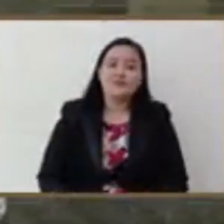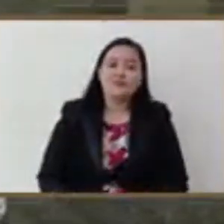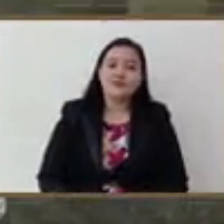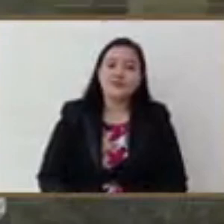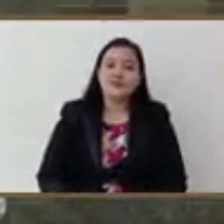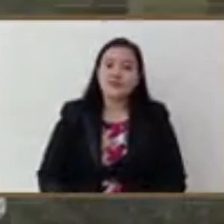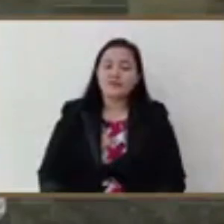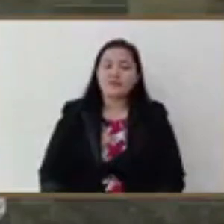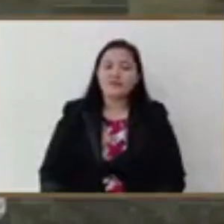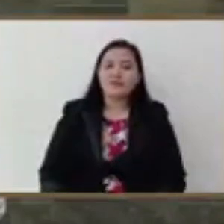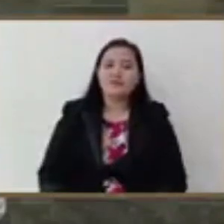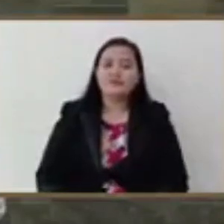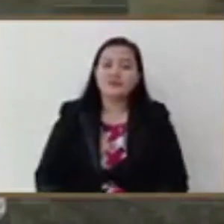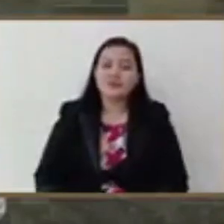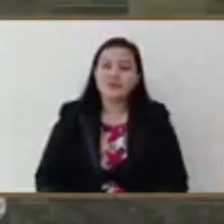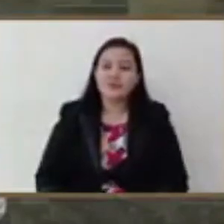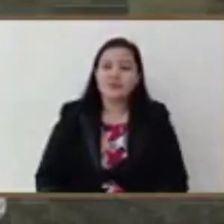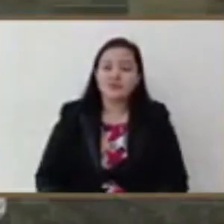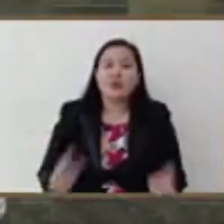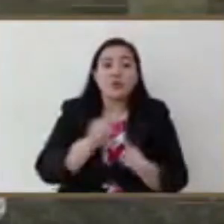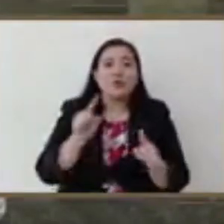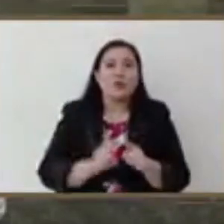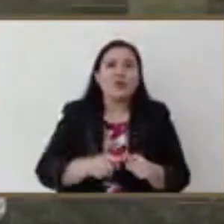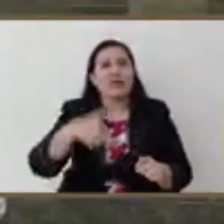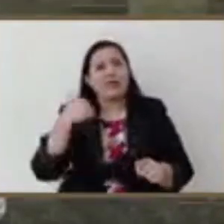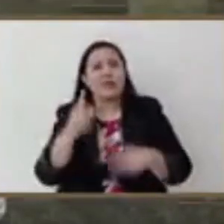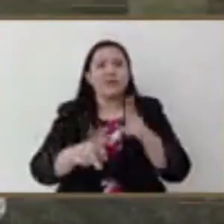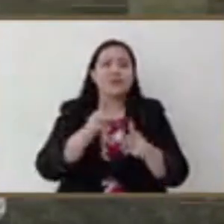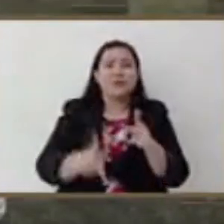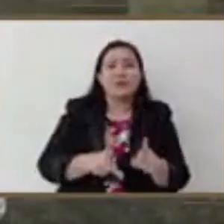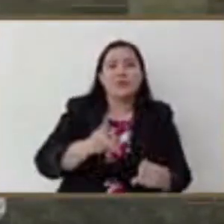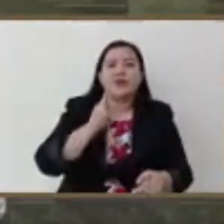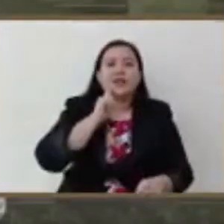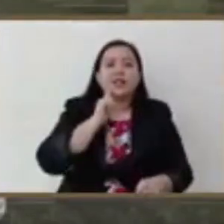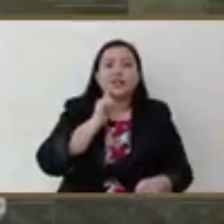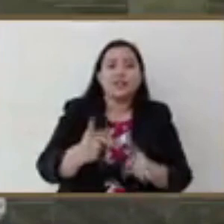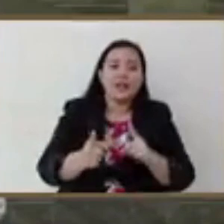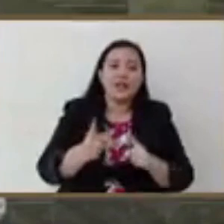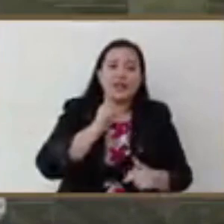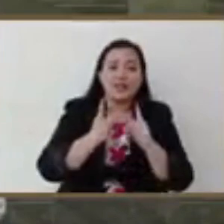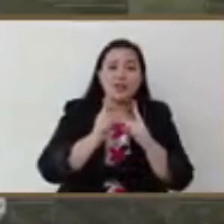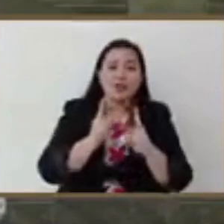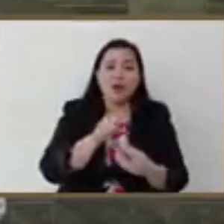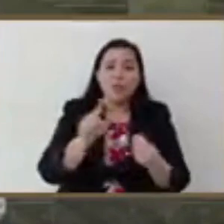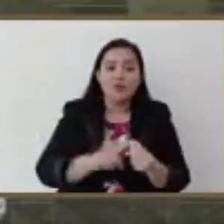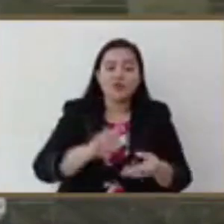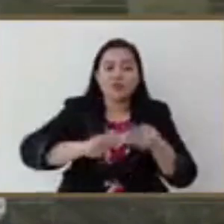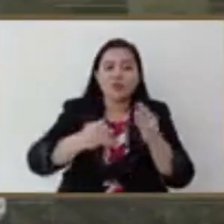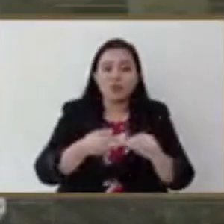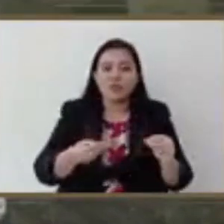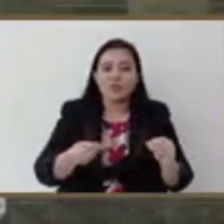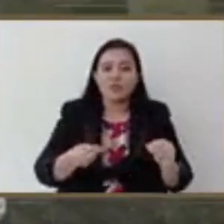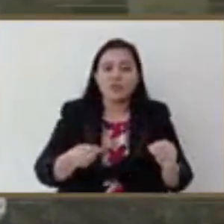Hindi ba ayaw nating i-miss yung lugar? Pagkakwentuhan tayo, alam mo, pag narating mo yung lugar na yun, para kang nakarating sa Amerika. Saan ba